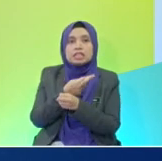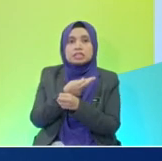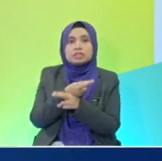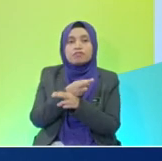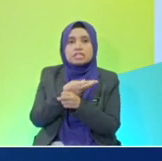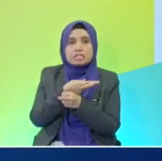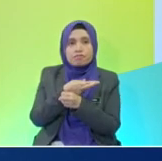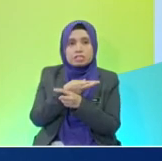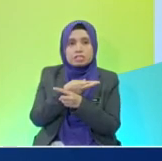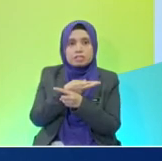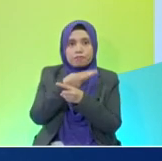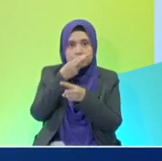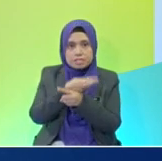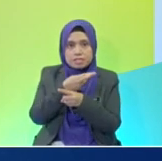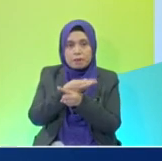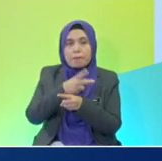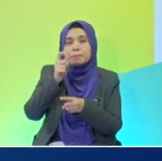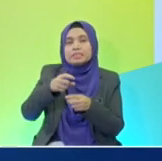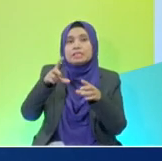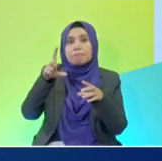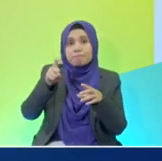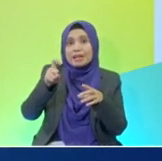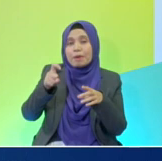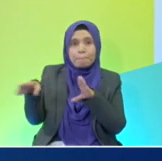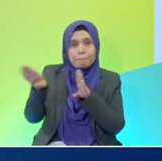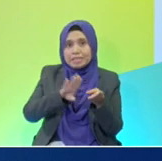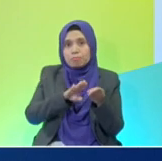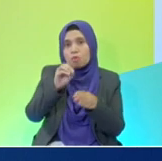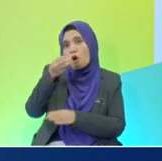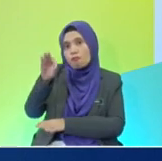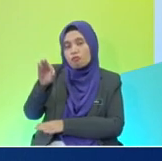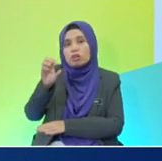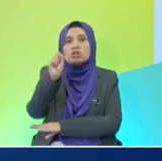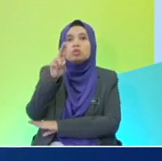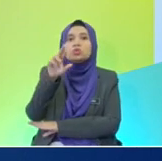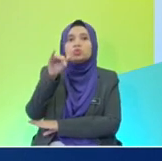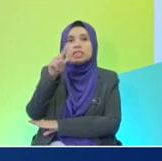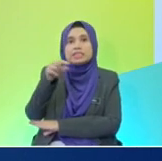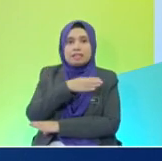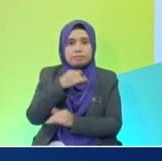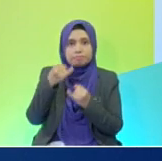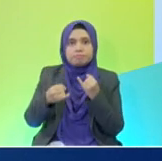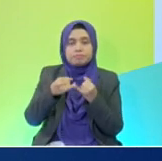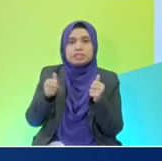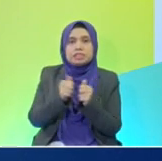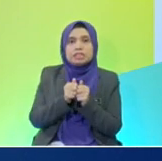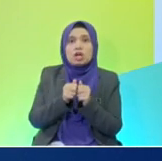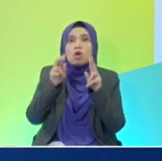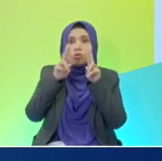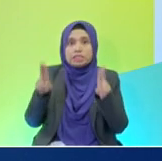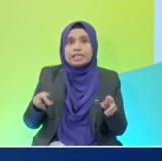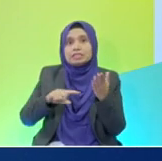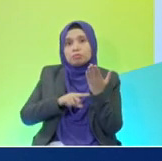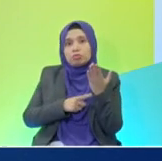mesti dimulai dengan matikan kalian kuasa ataupun off kan Swiss dan juga diakhiri dengan uji lari ataupun